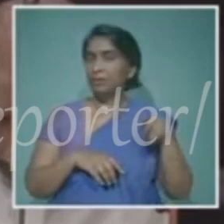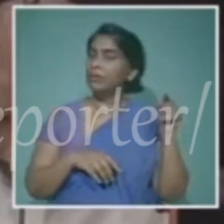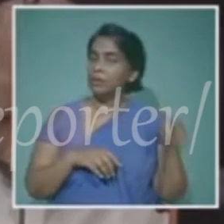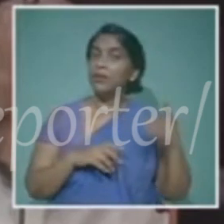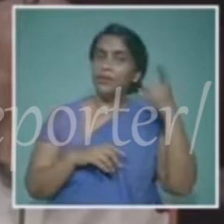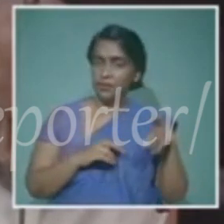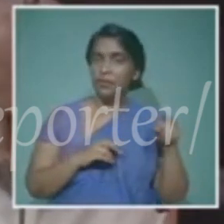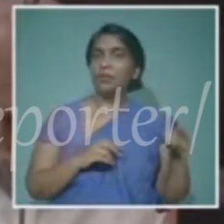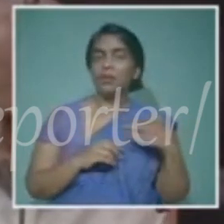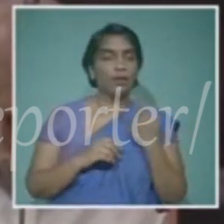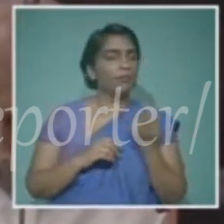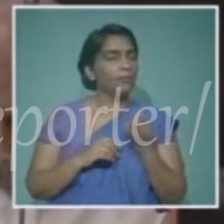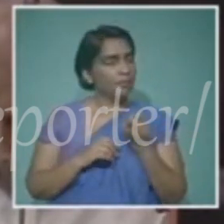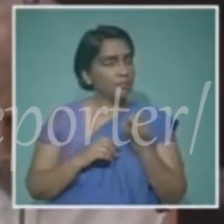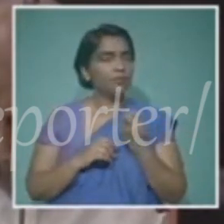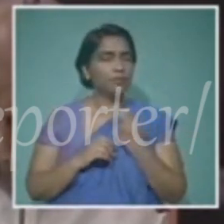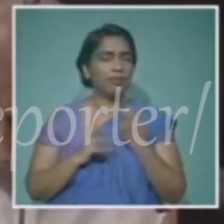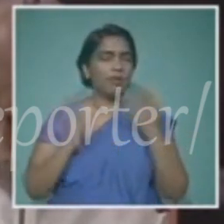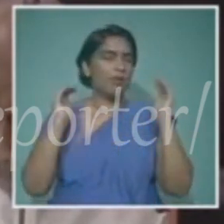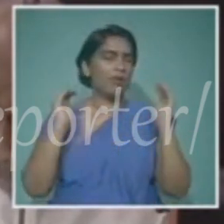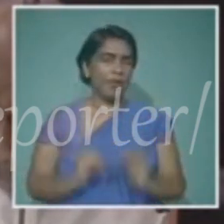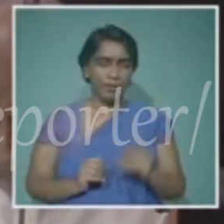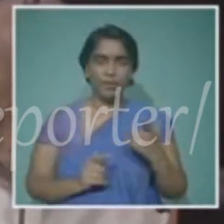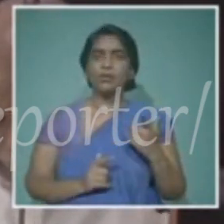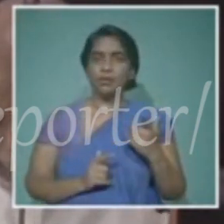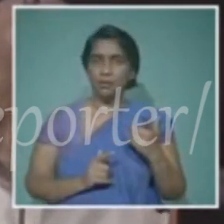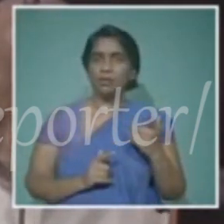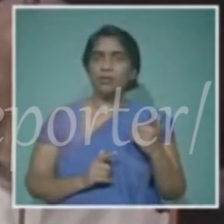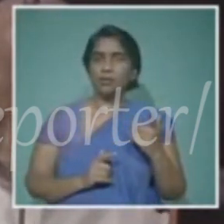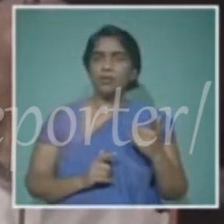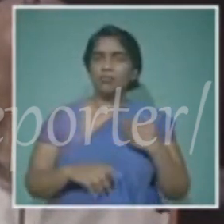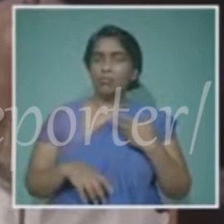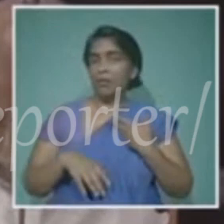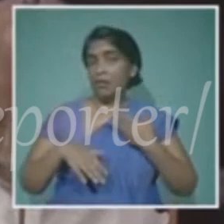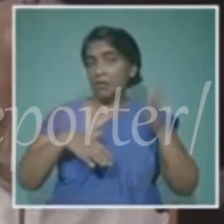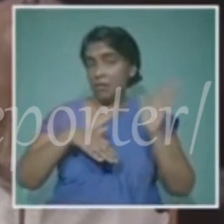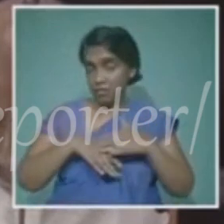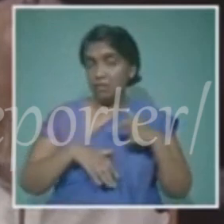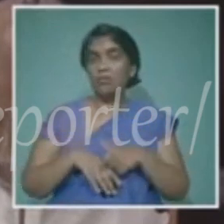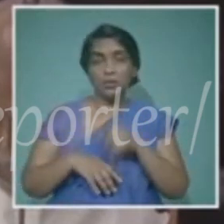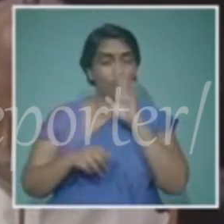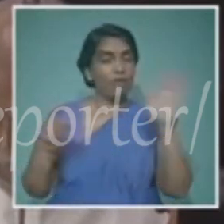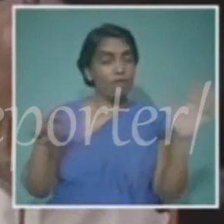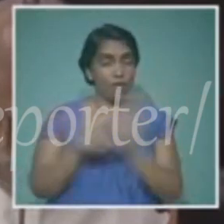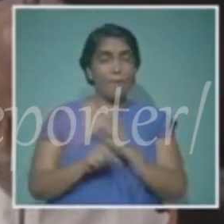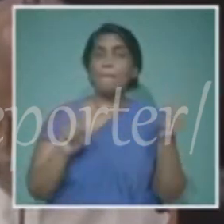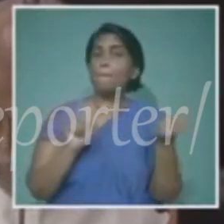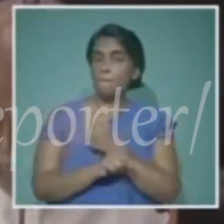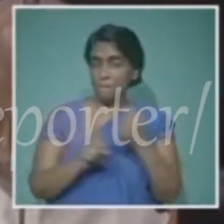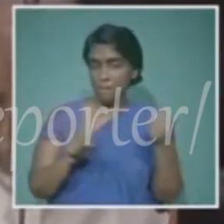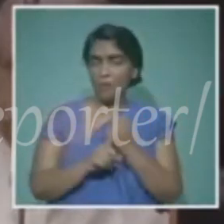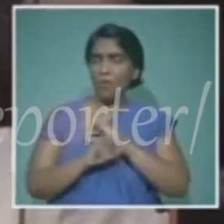ඒ නිසා අපේ ආර්ථිකයත් හැකිල්ලා තියෙනවා. We are facing the full force of all these factors, and